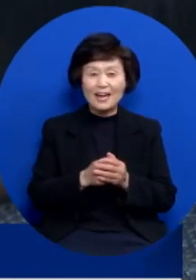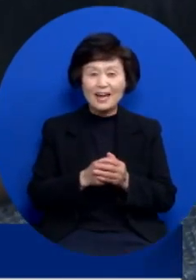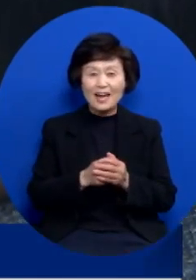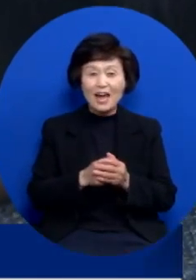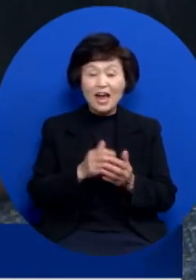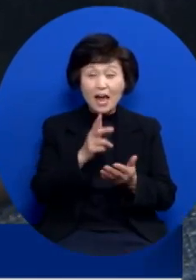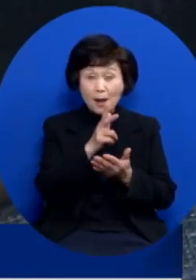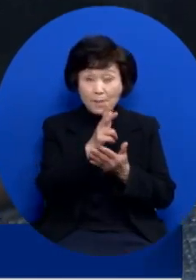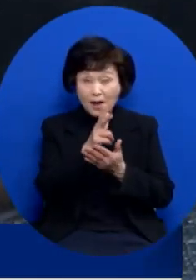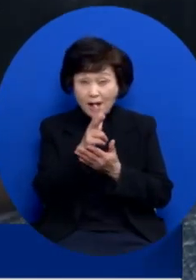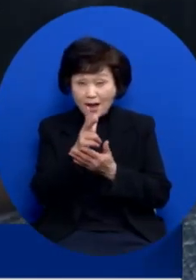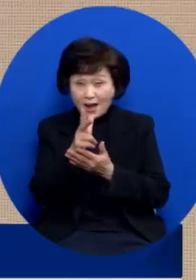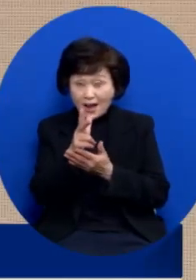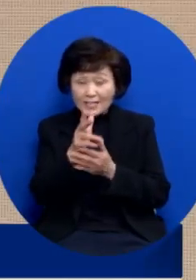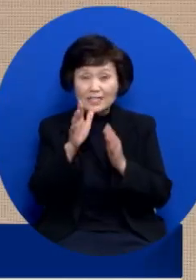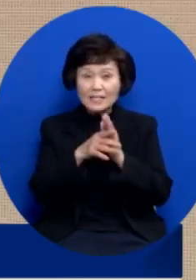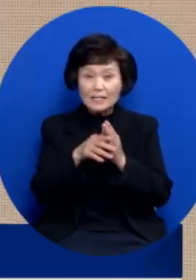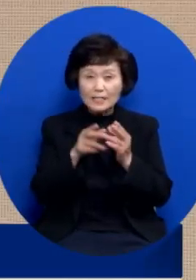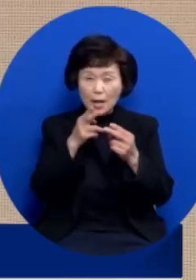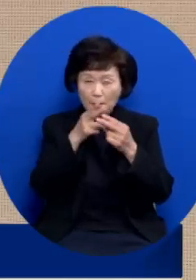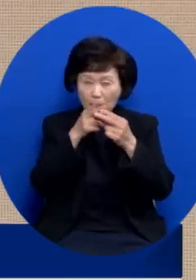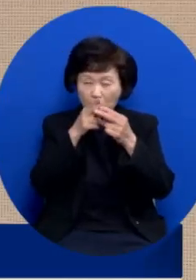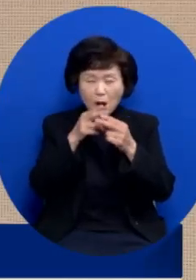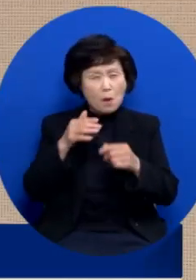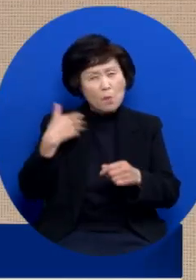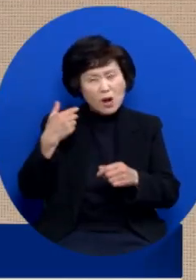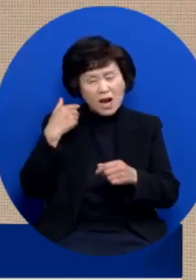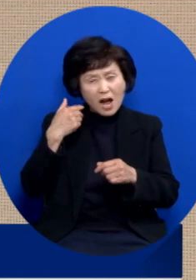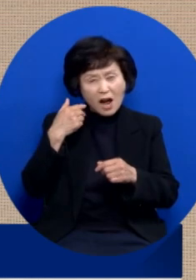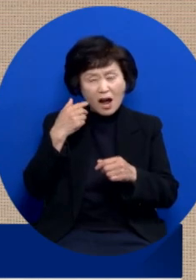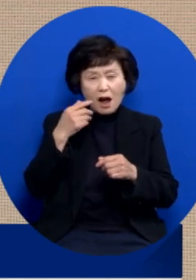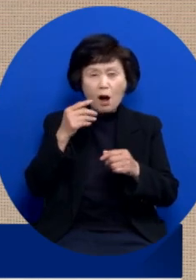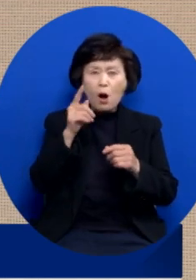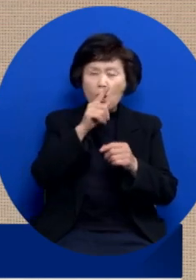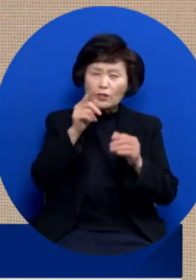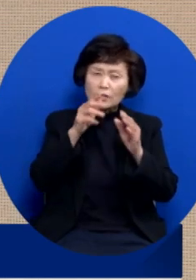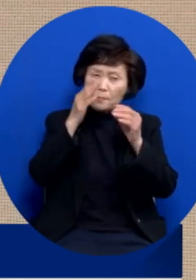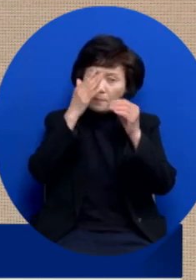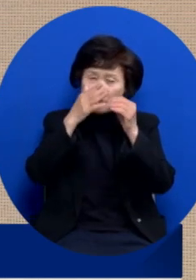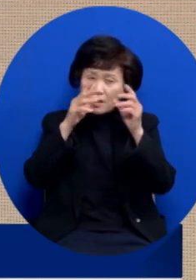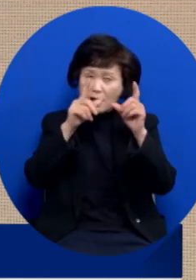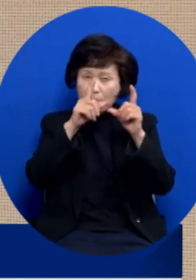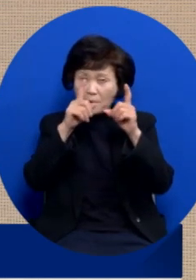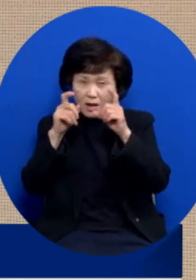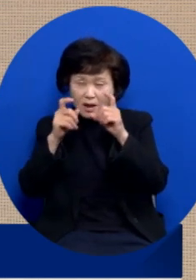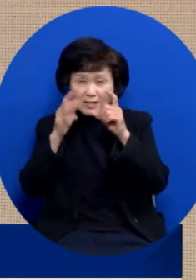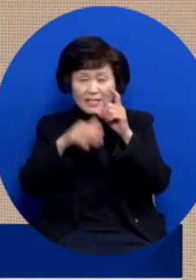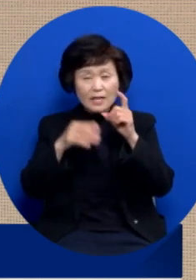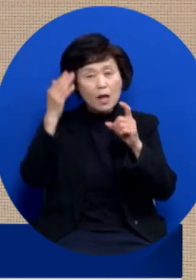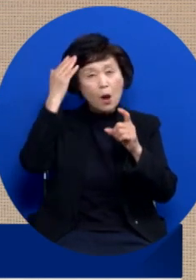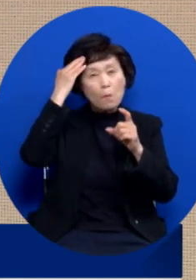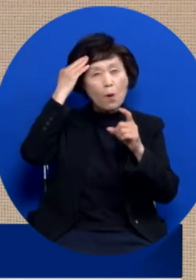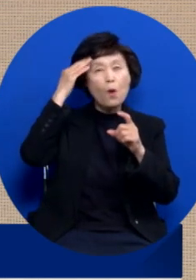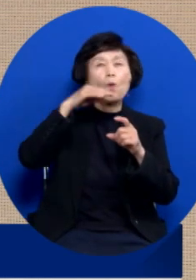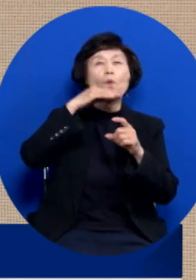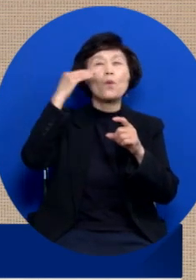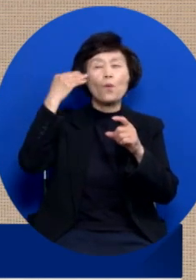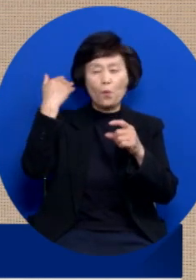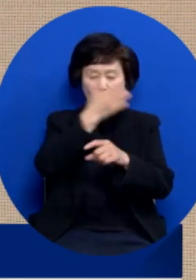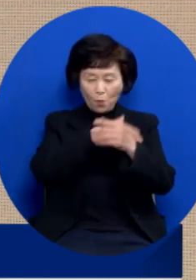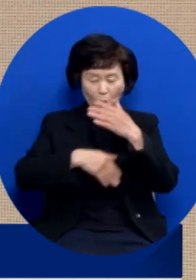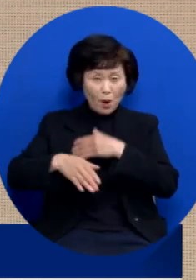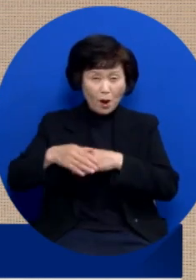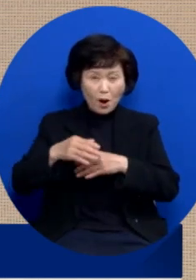때 처음에 초점을 몰라서 한 사람 찍으면 옆에는 머리가 잘려지고 한 번은 이게 팔다리가